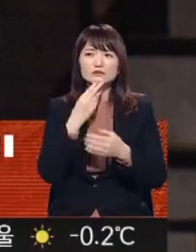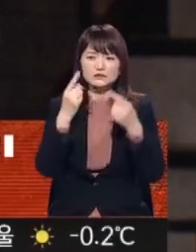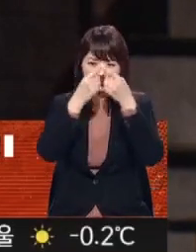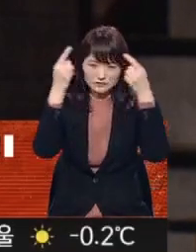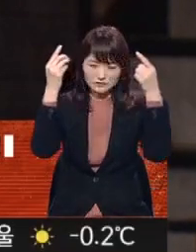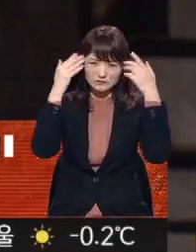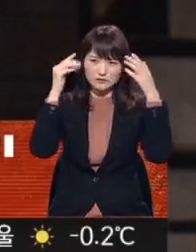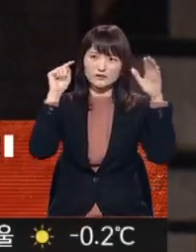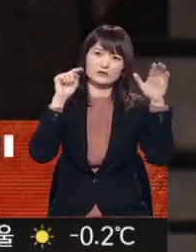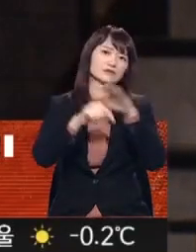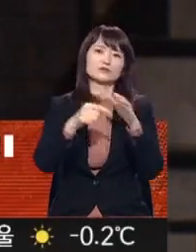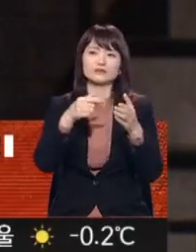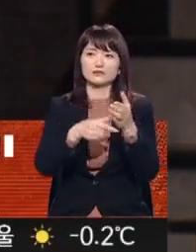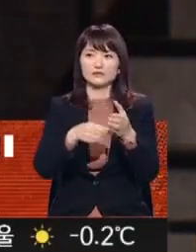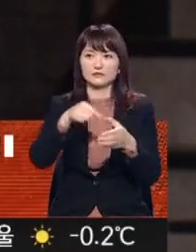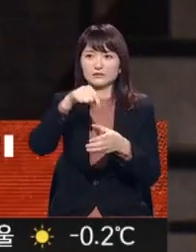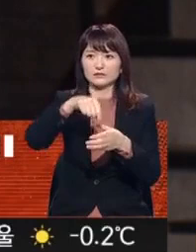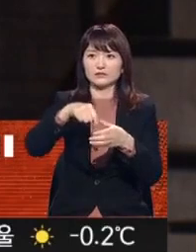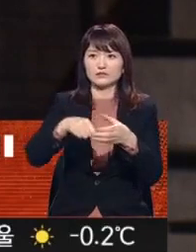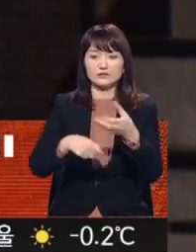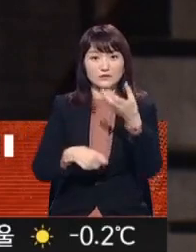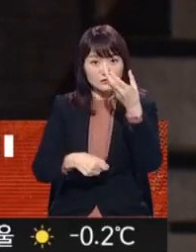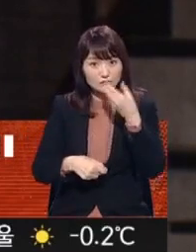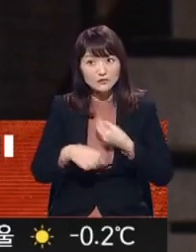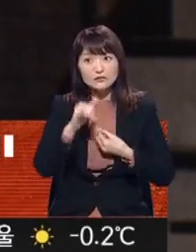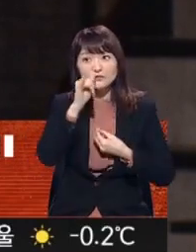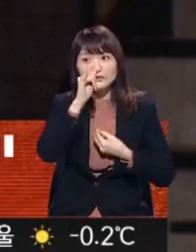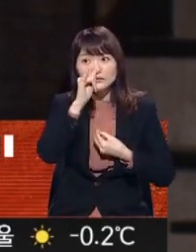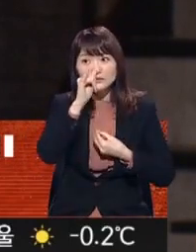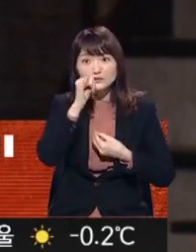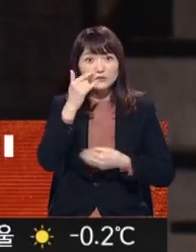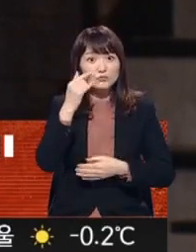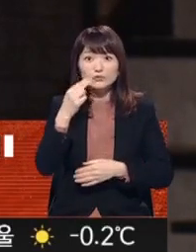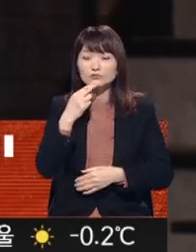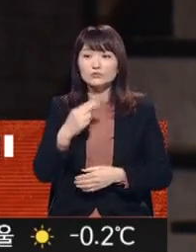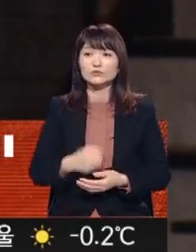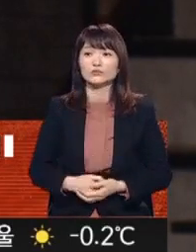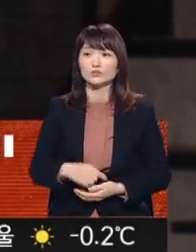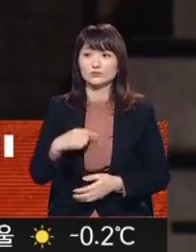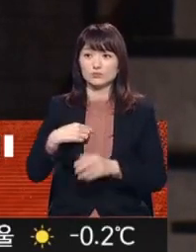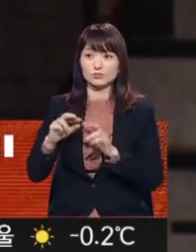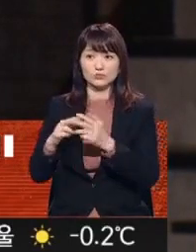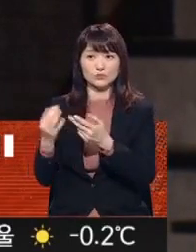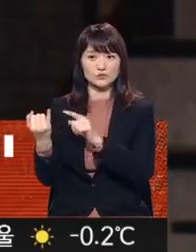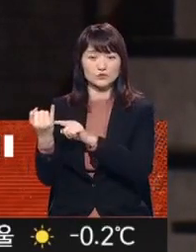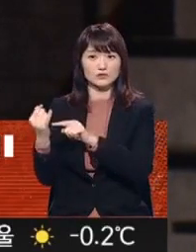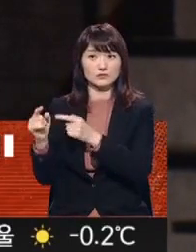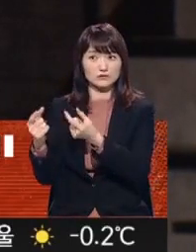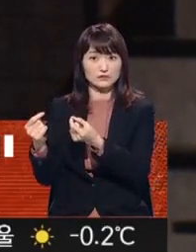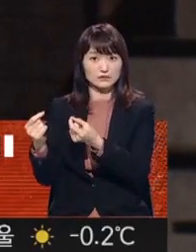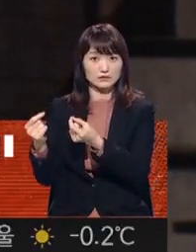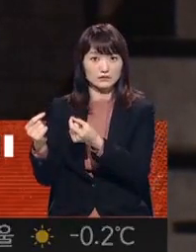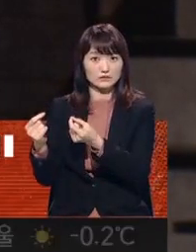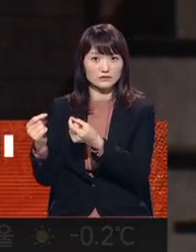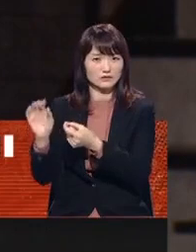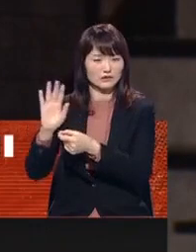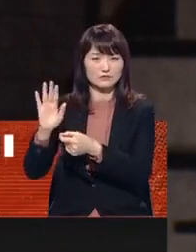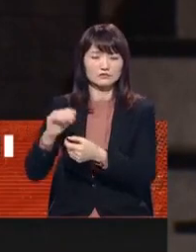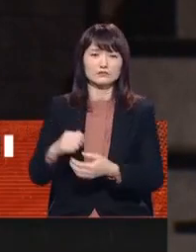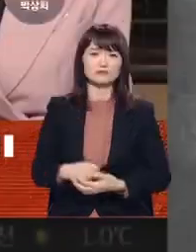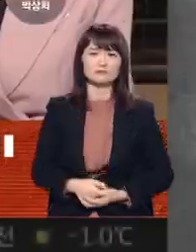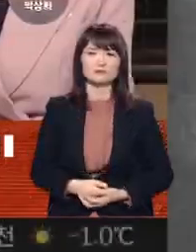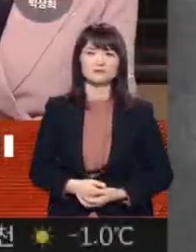마시고 애 보라고 그려줄 수 있는 부모는 별로 없잖아요 근데 본인이 그랬다 도저히 믿어지지가 않고요